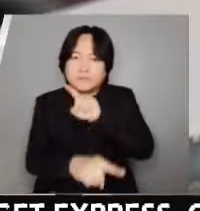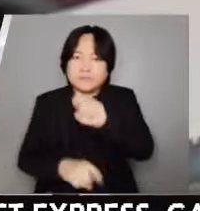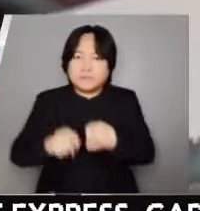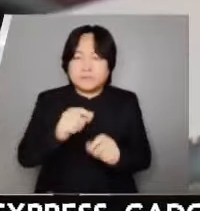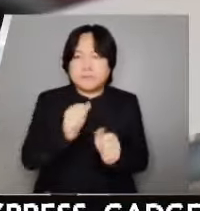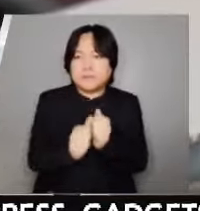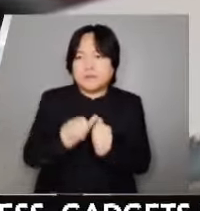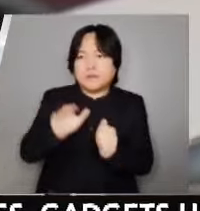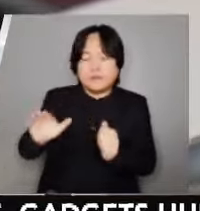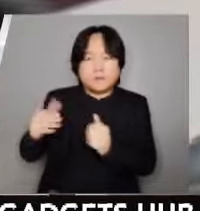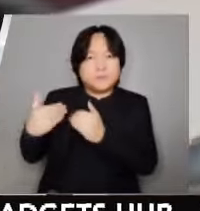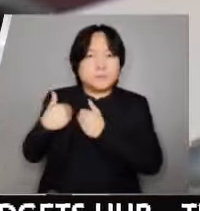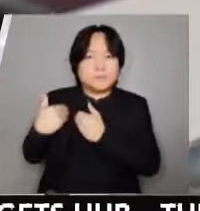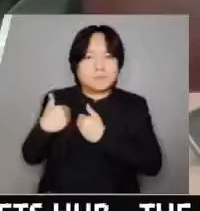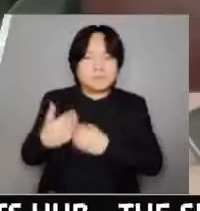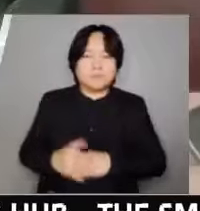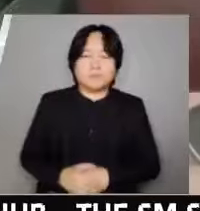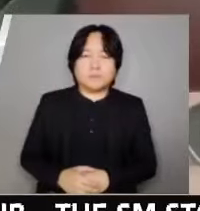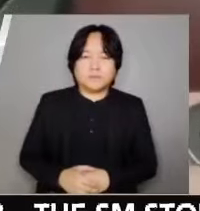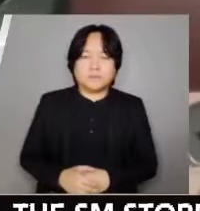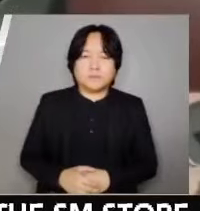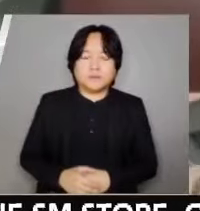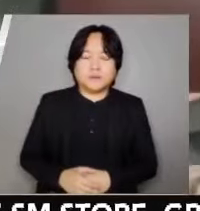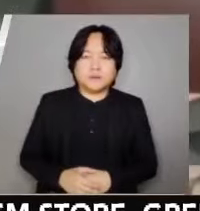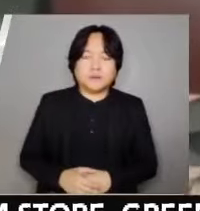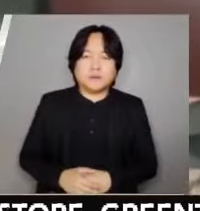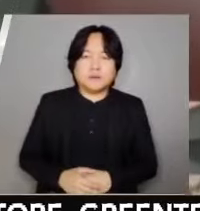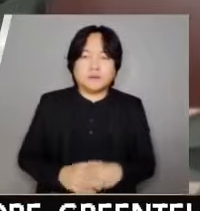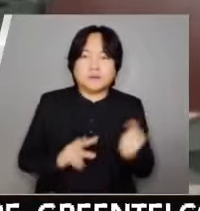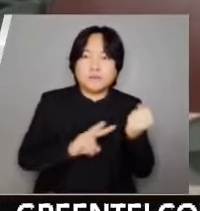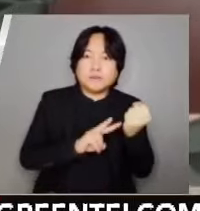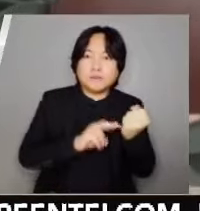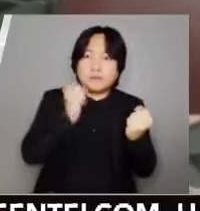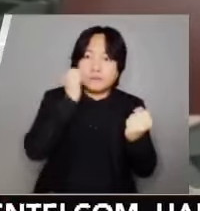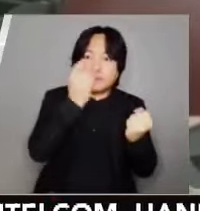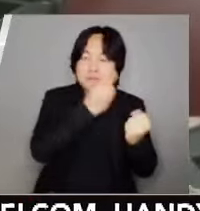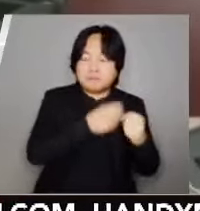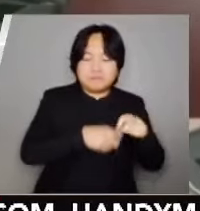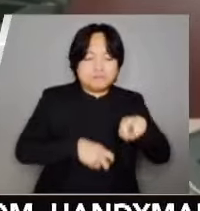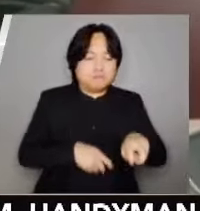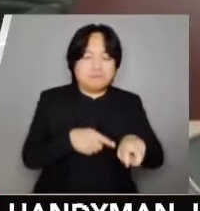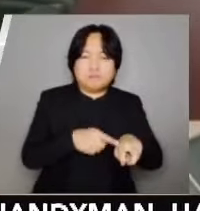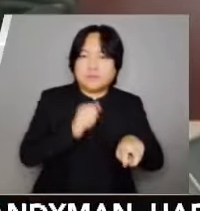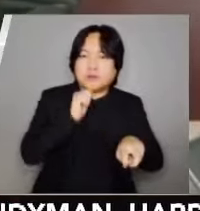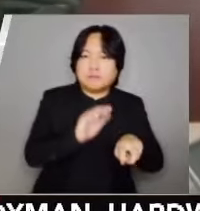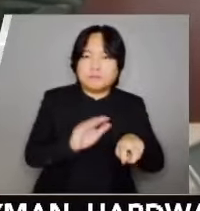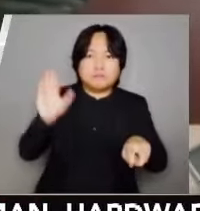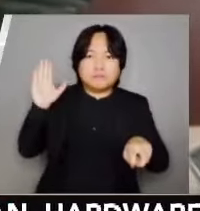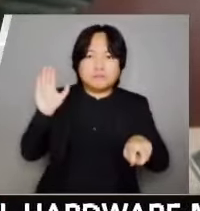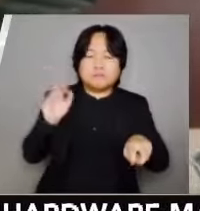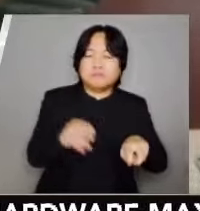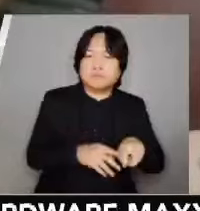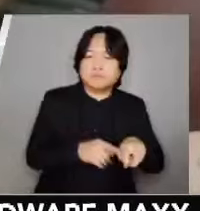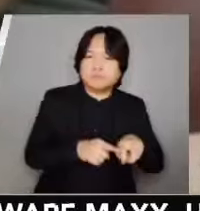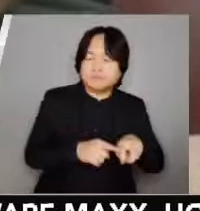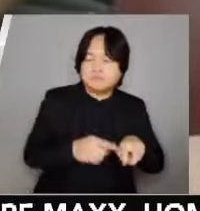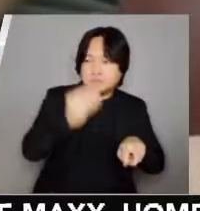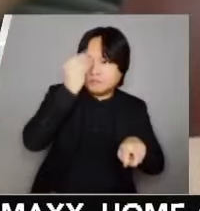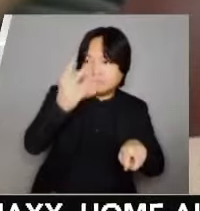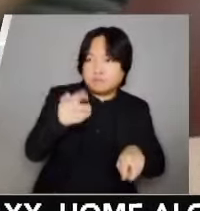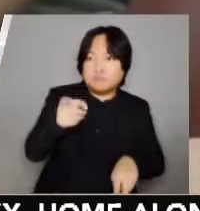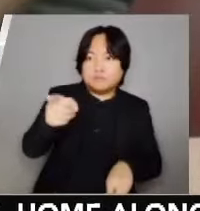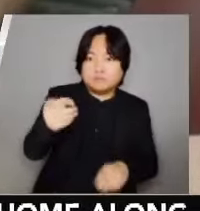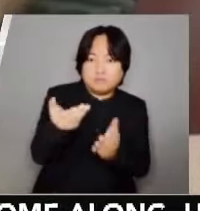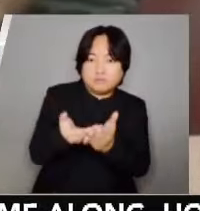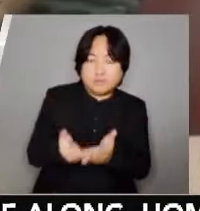Nauna na kasing tumanging manumpa ang bise. Ang nasa rules ninyo, witnesses lang po ang nag-o-oath. Wala po kayong rules sa